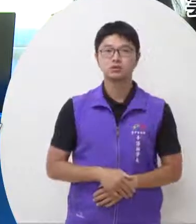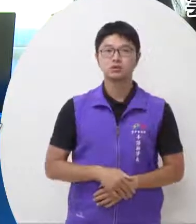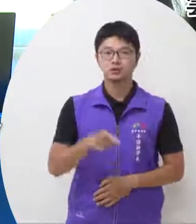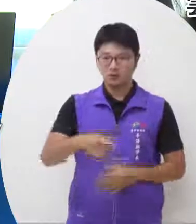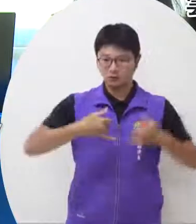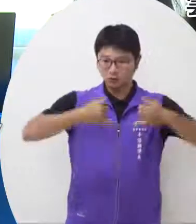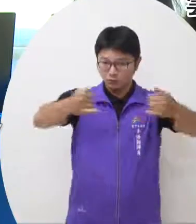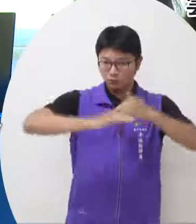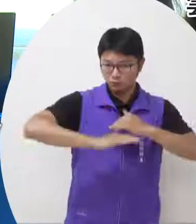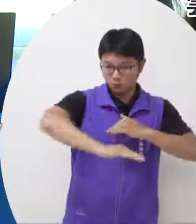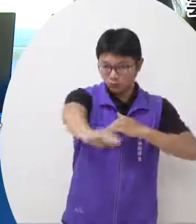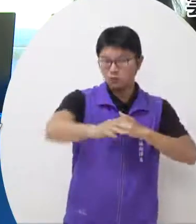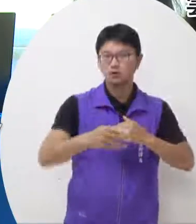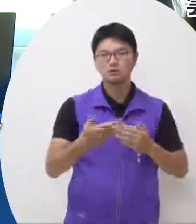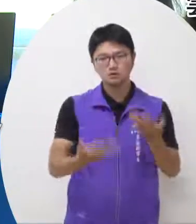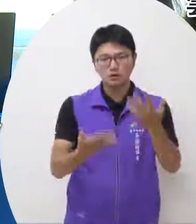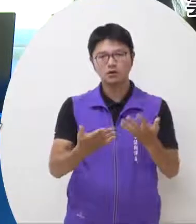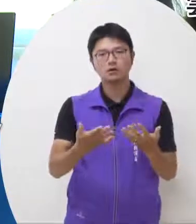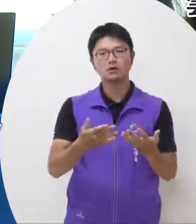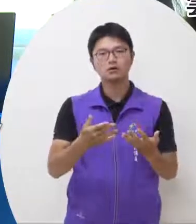的工程超过